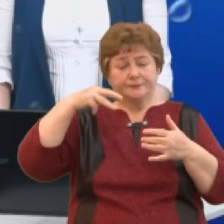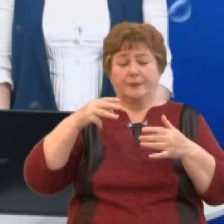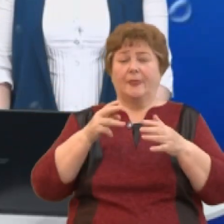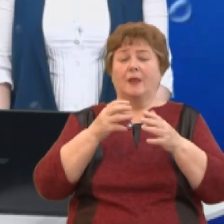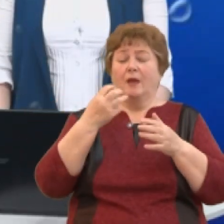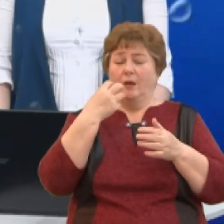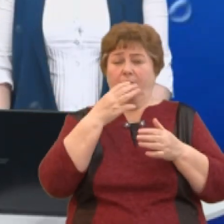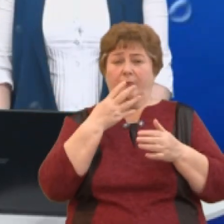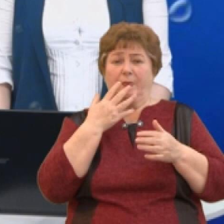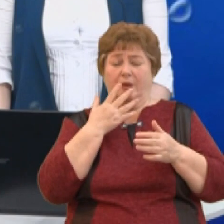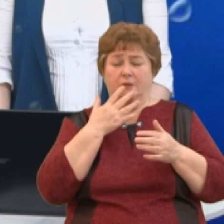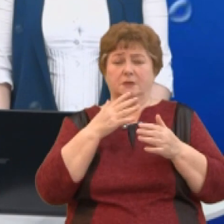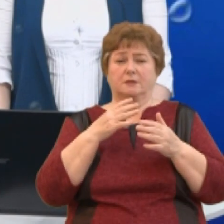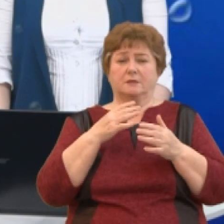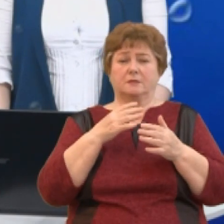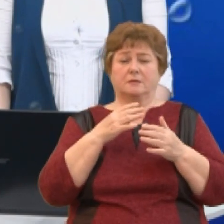перце,